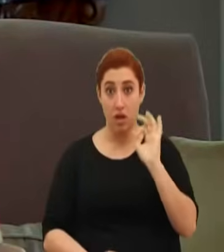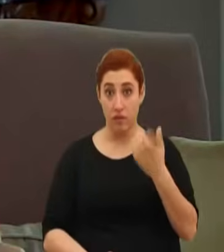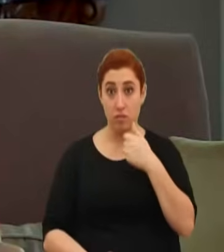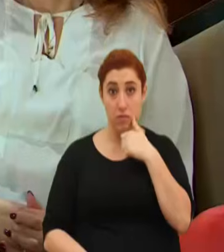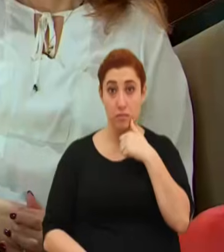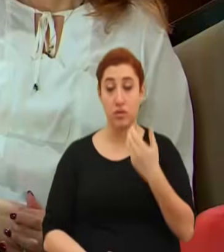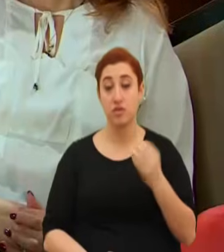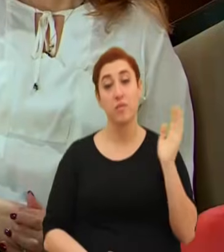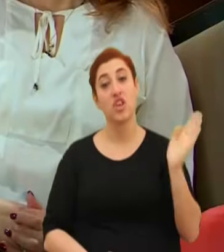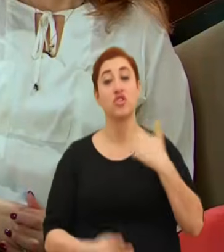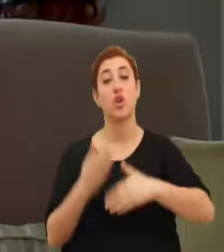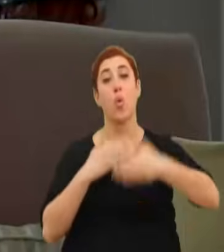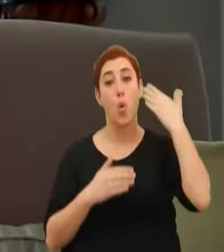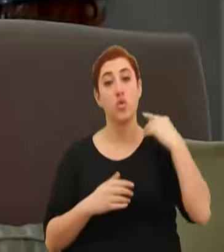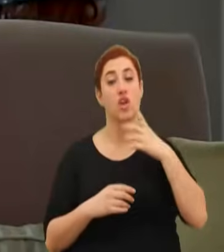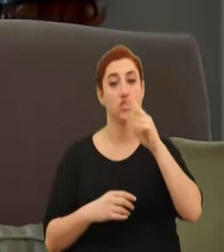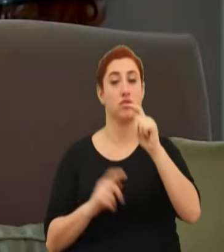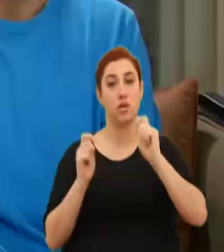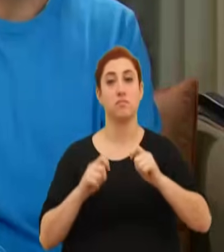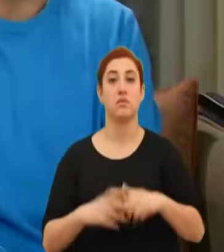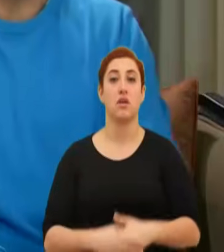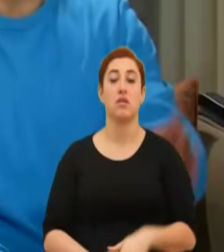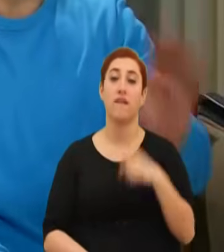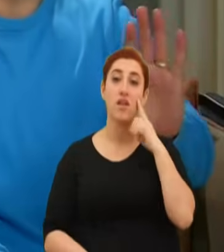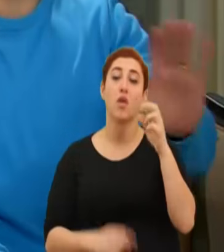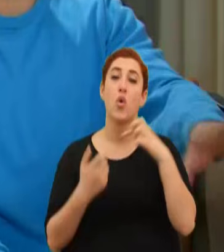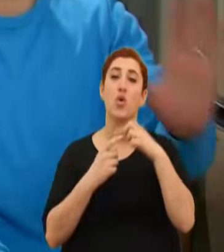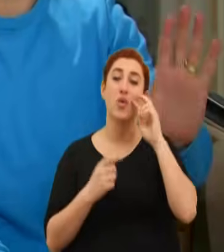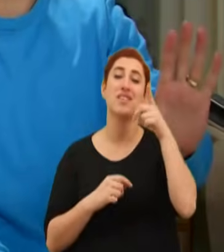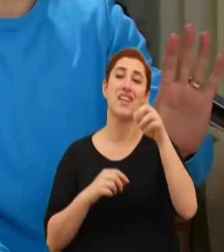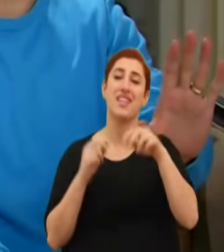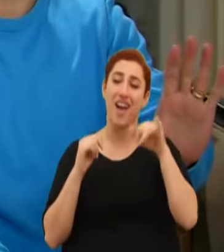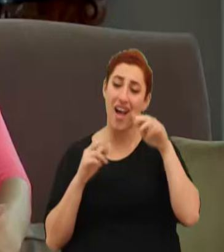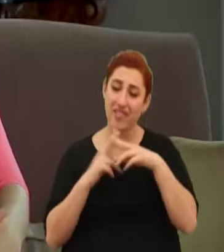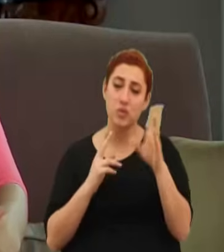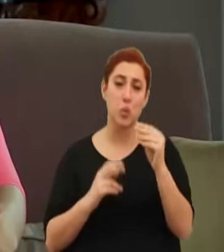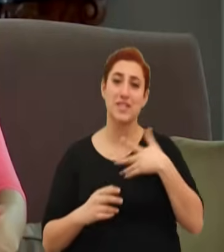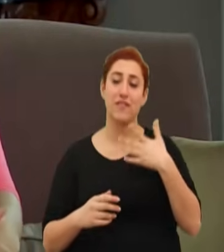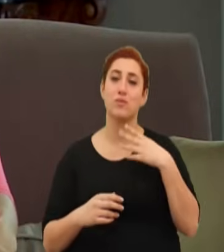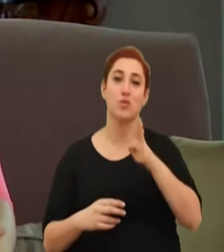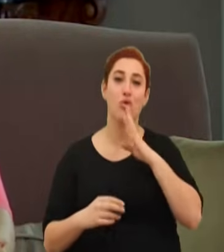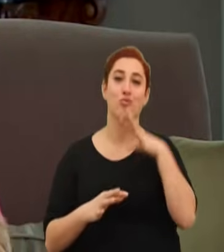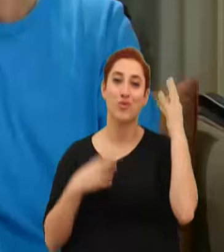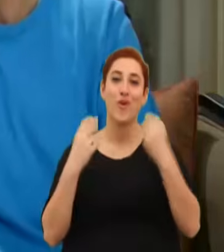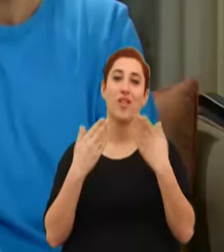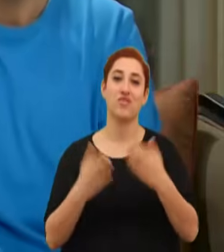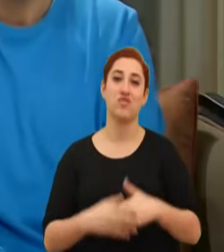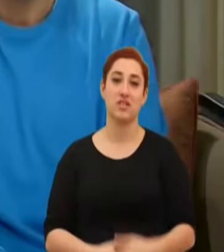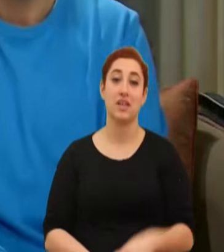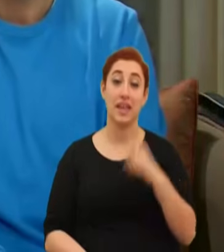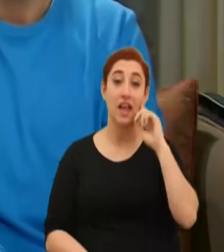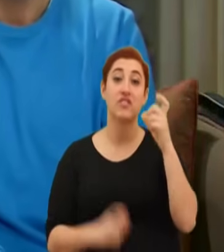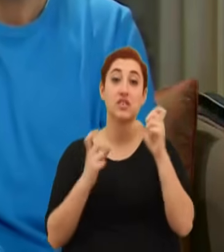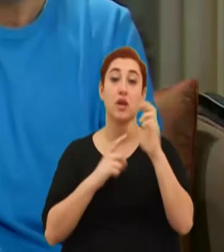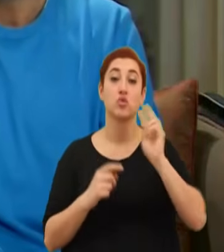evet babişkocuğum, keşke daha önce yapsaydık bunu ya. Vallahi Rüyam senin adına çok sevindim. Yani sonunda muradına ereceksin.